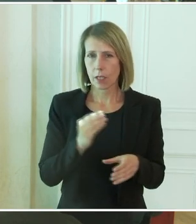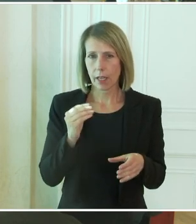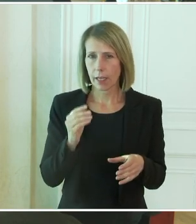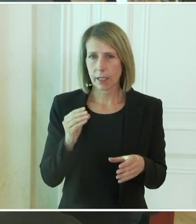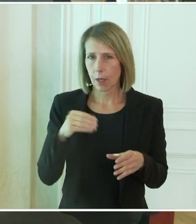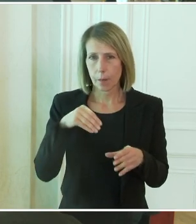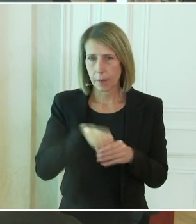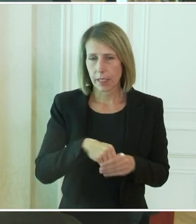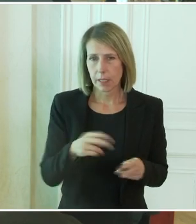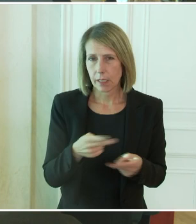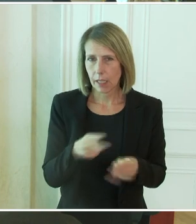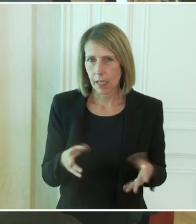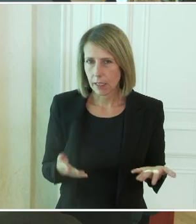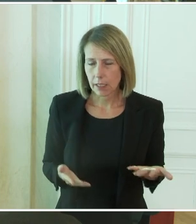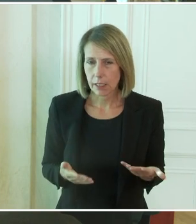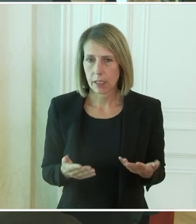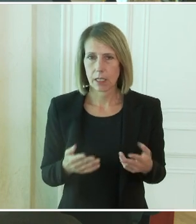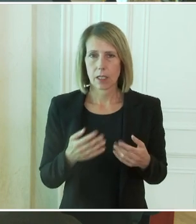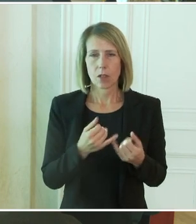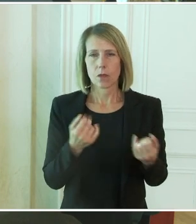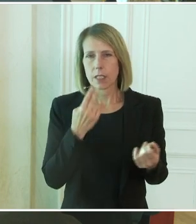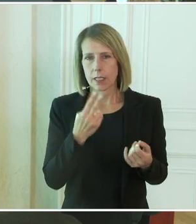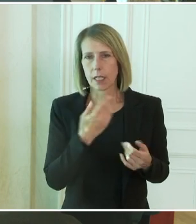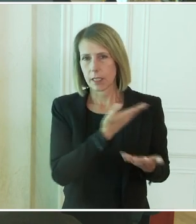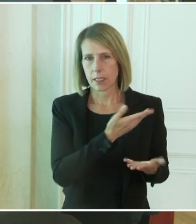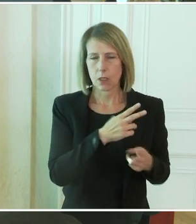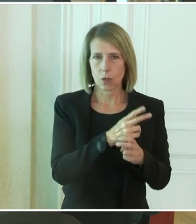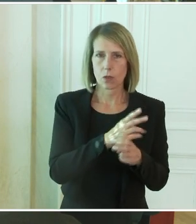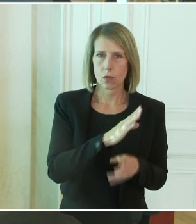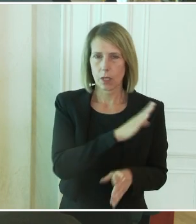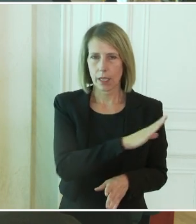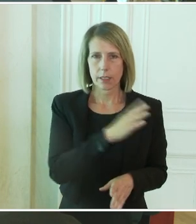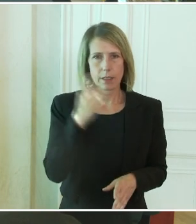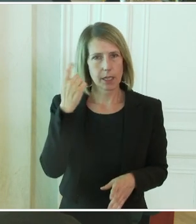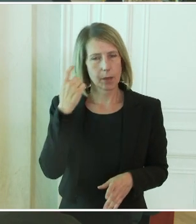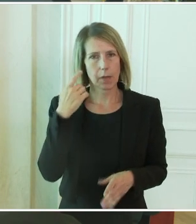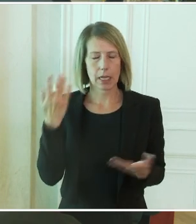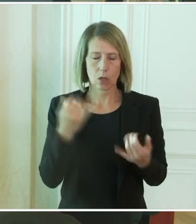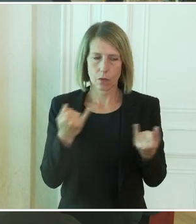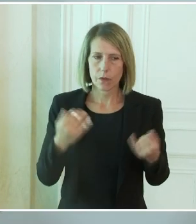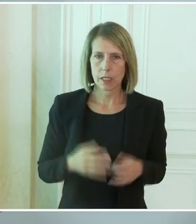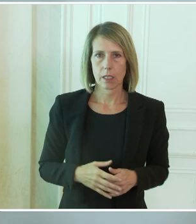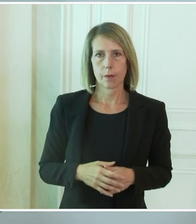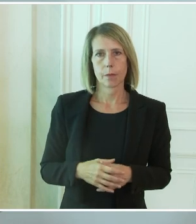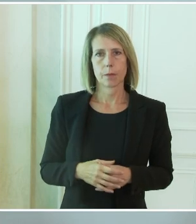Und mich würde interessieren, wie Sie den österreichischen Standpunkt hier beurteilen.